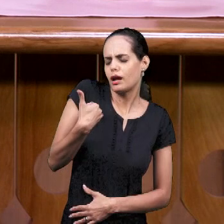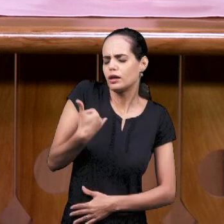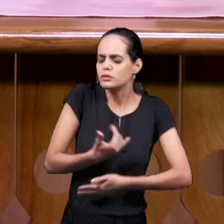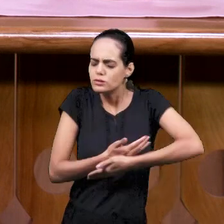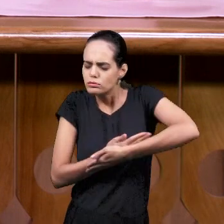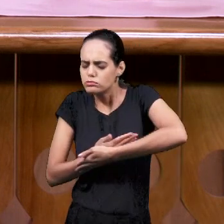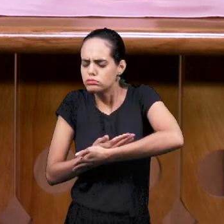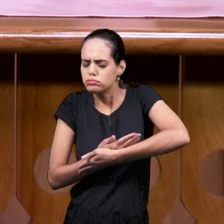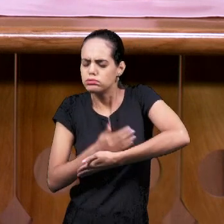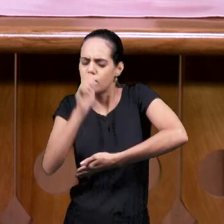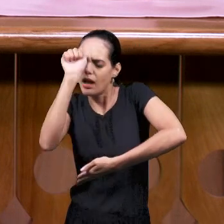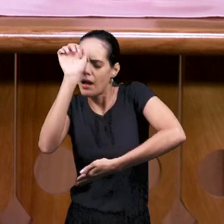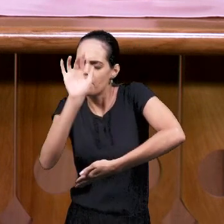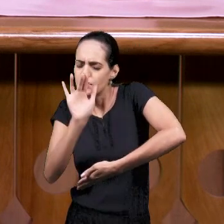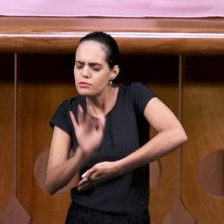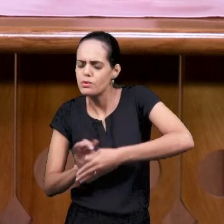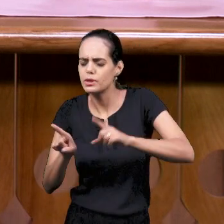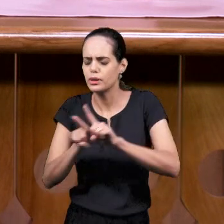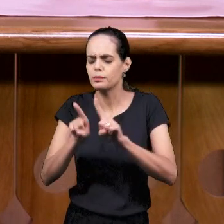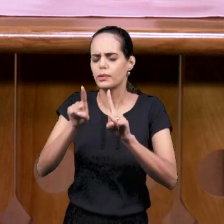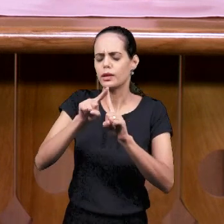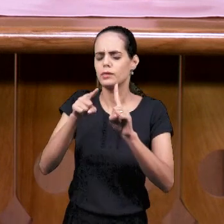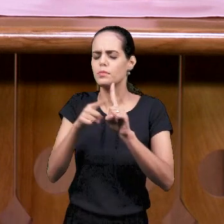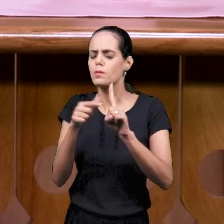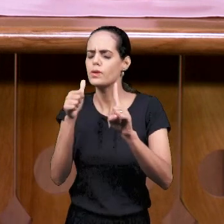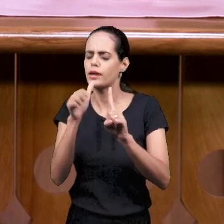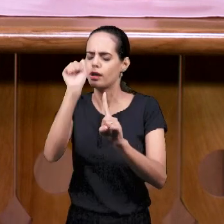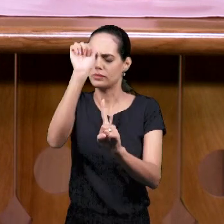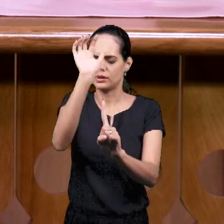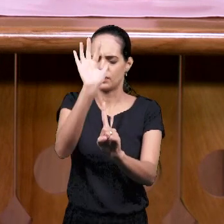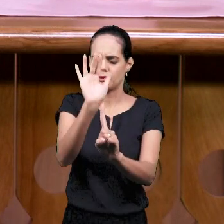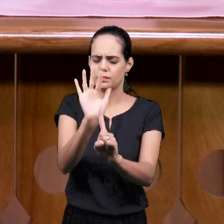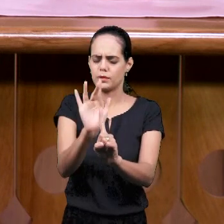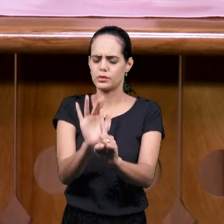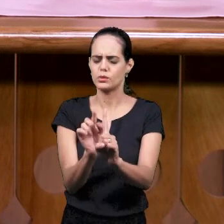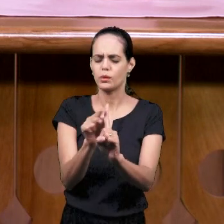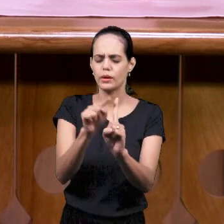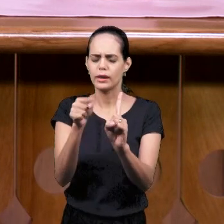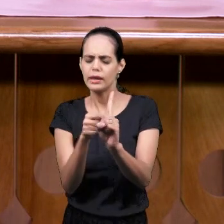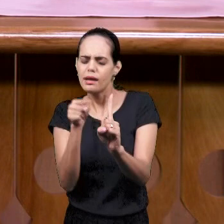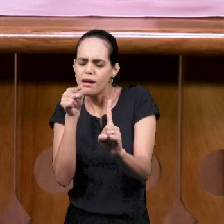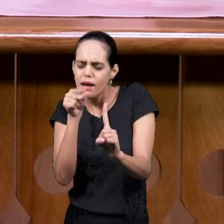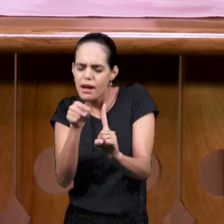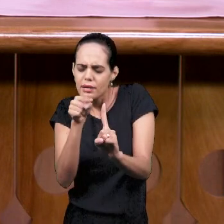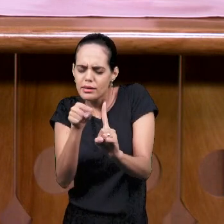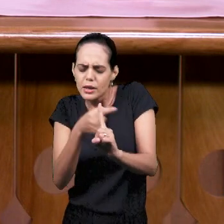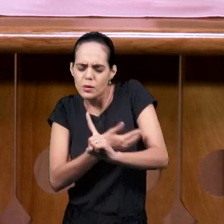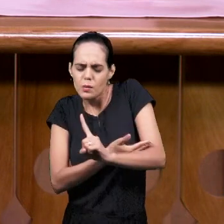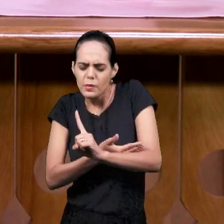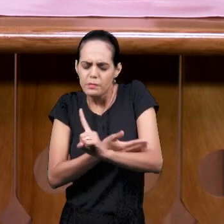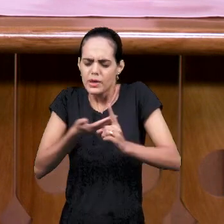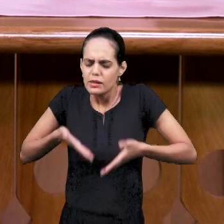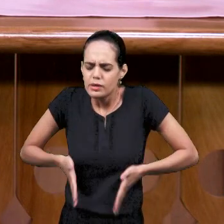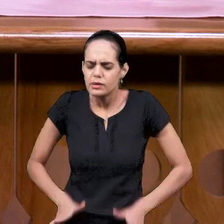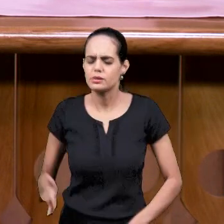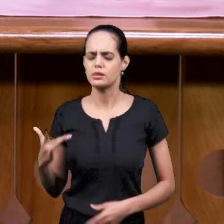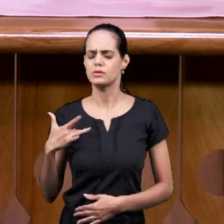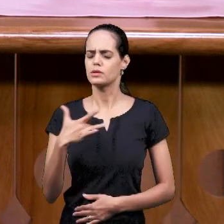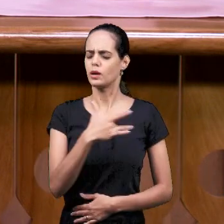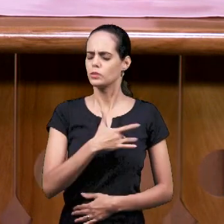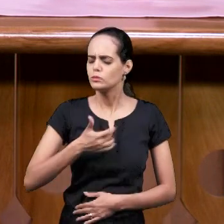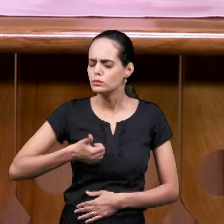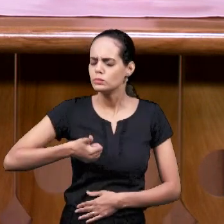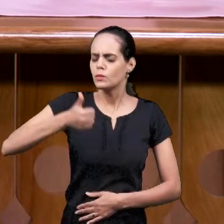bras de leurs parents. Bénis leur vie, aussi les femmes enceintes, afin que les enfants qui sont engendrés puissent naître